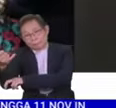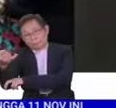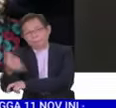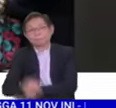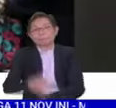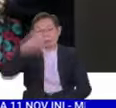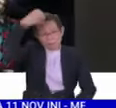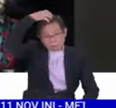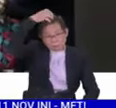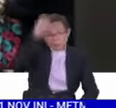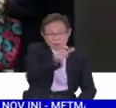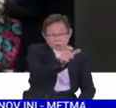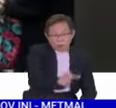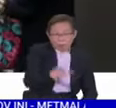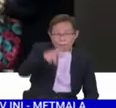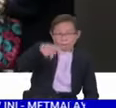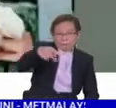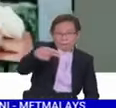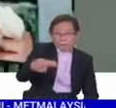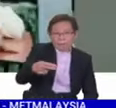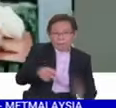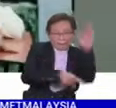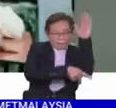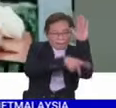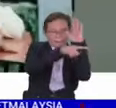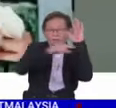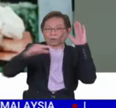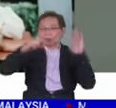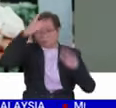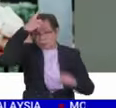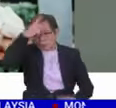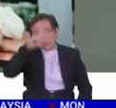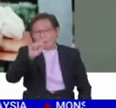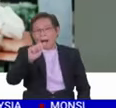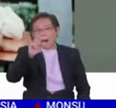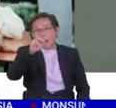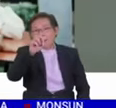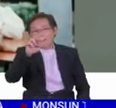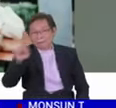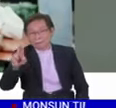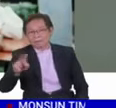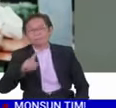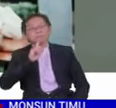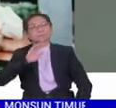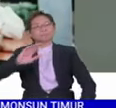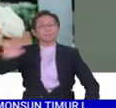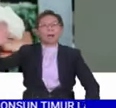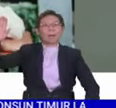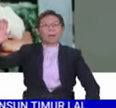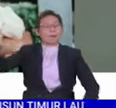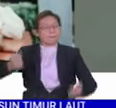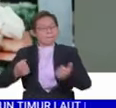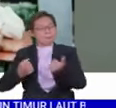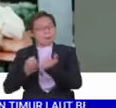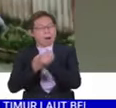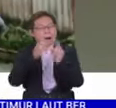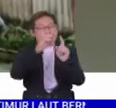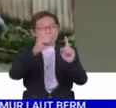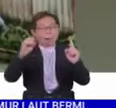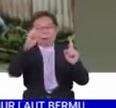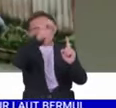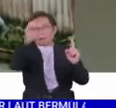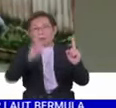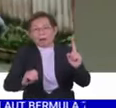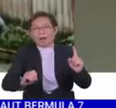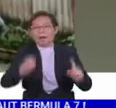Di Selangor, calon Pakatan Harapan Parlimen Gombak, Datuk Seri Amiruddin Syari berikrar akan menyumbang 100%